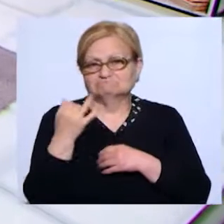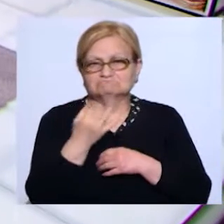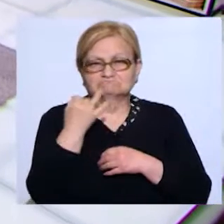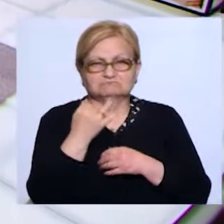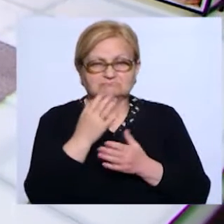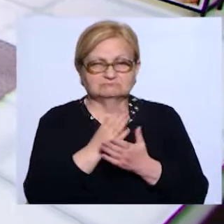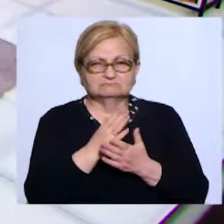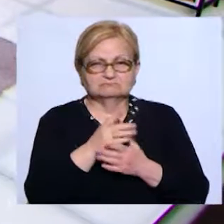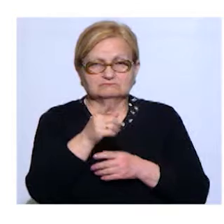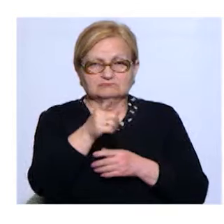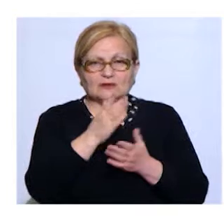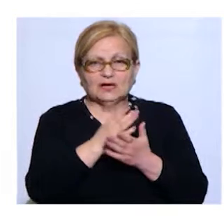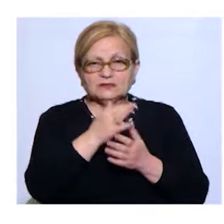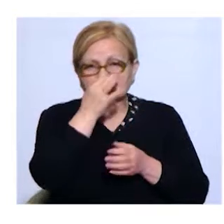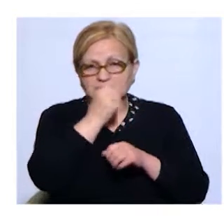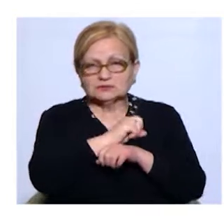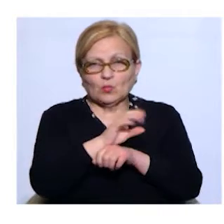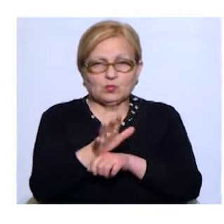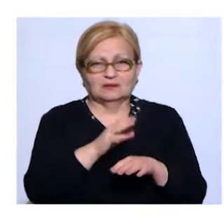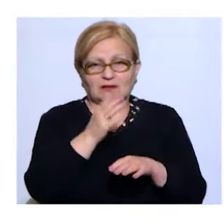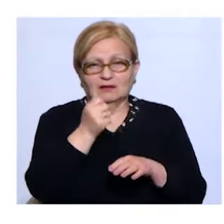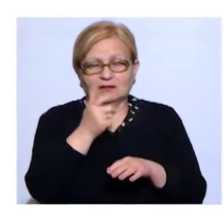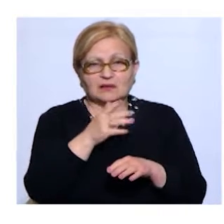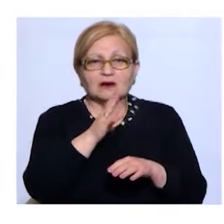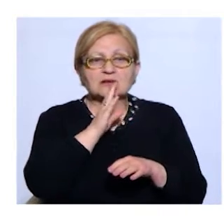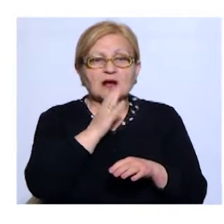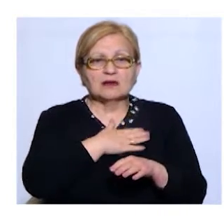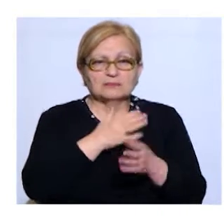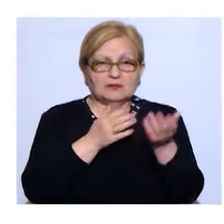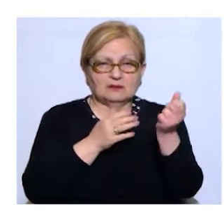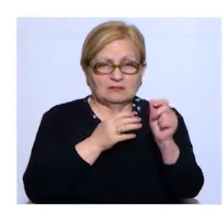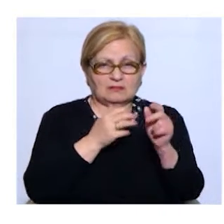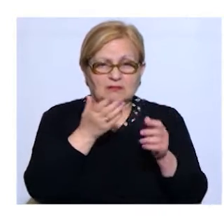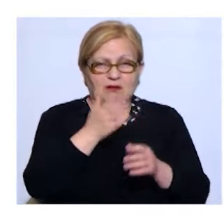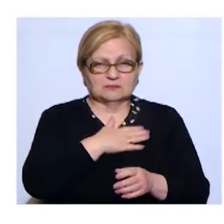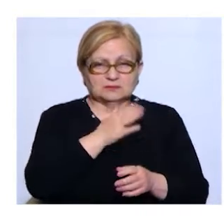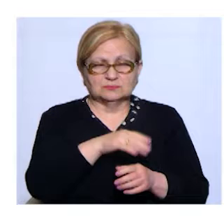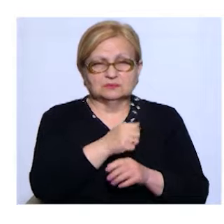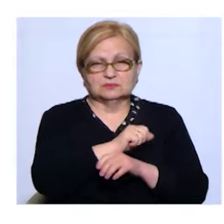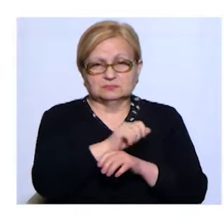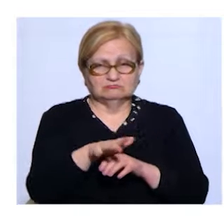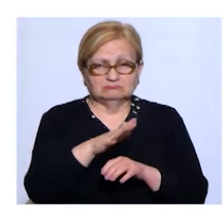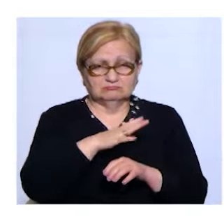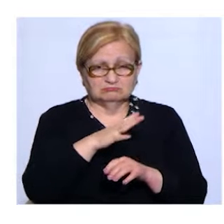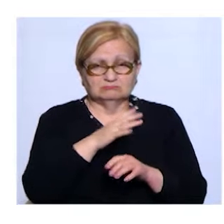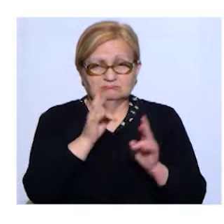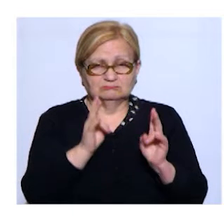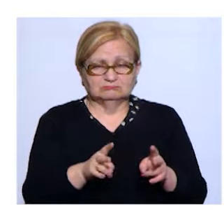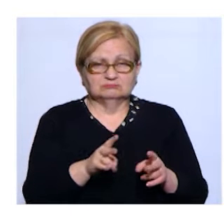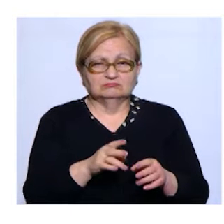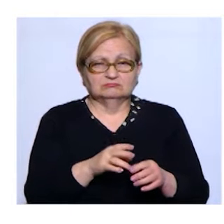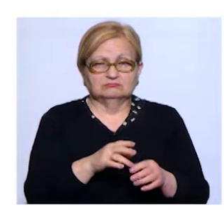აი, მაგალითად, ეს არის კორონავირუსის სტატისტიკა. არის მაგალითად გარდაცვლილი ქალების რაოდენობა, ვინც კორონავირუსით დაინფიცირდა, ვთქვათ,